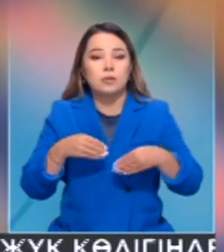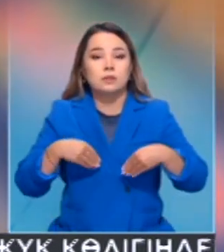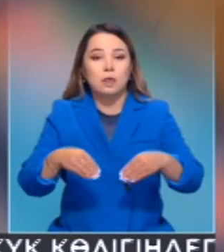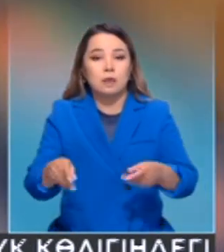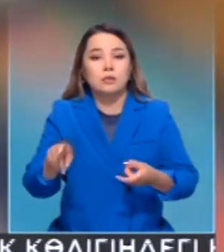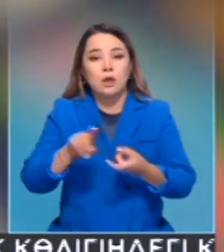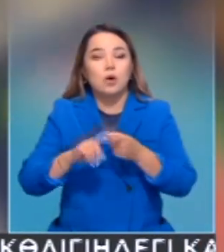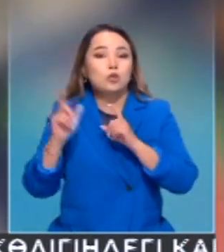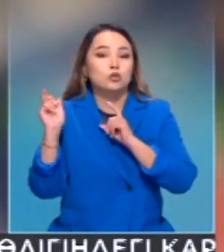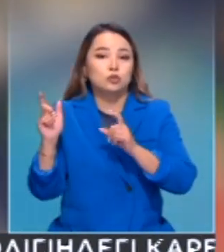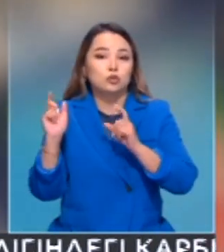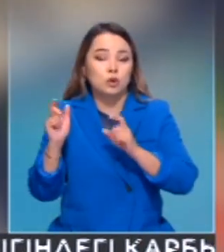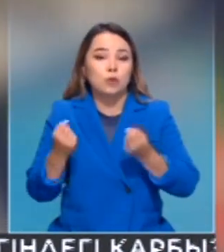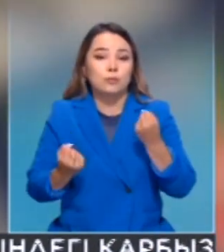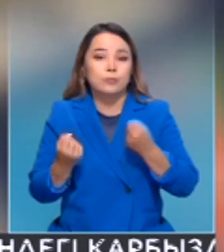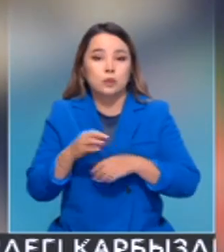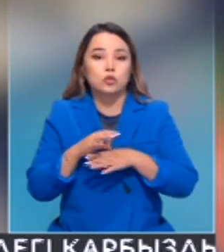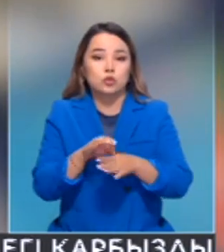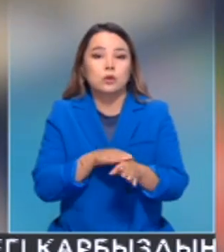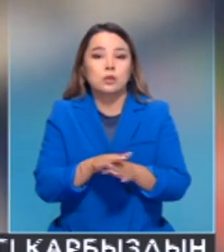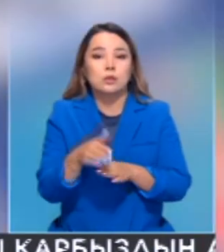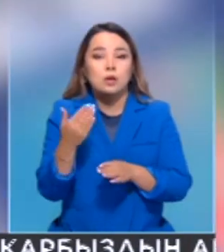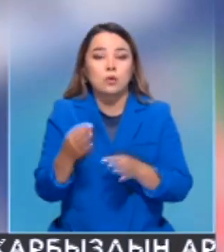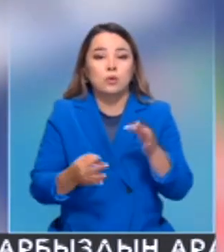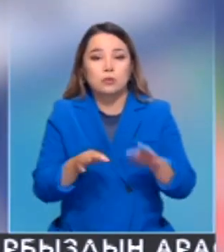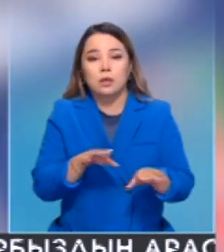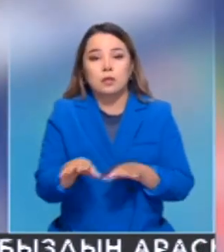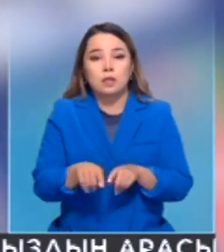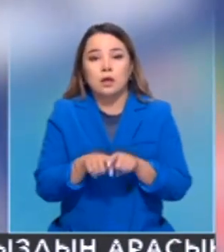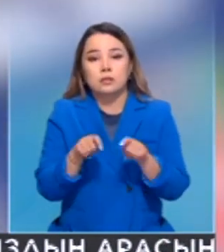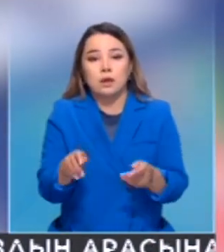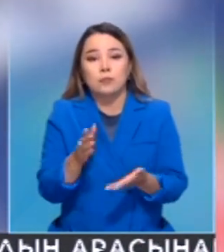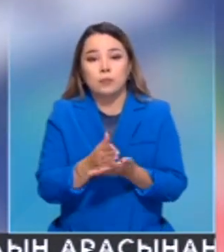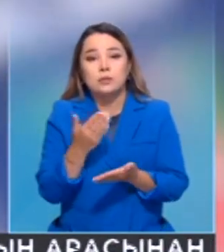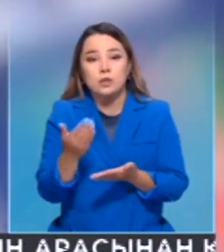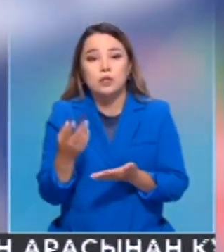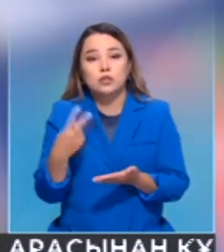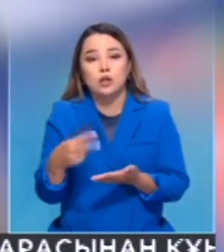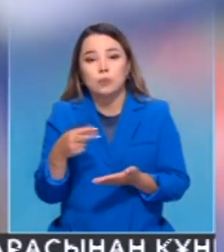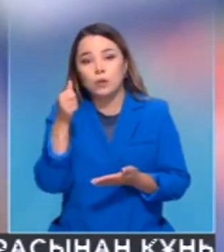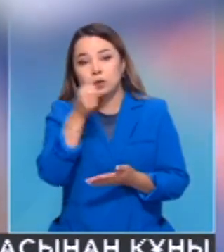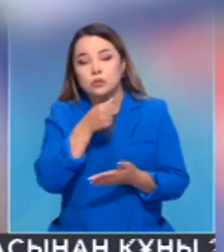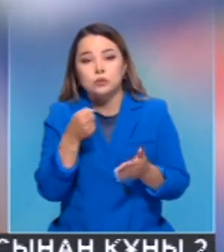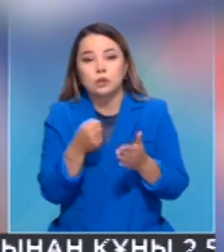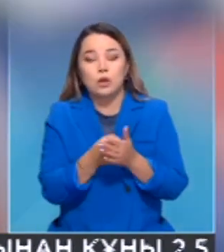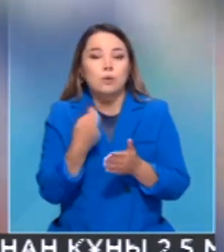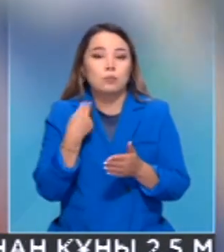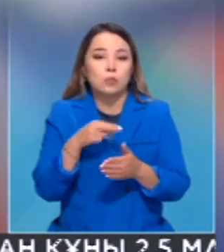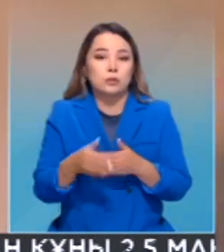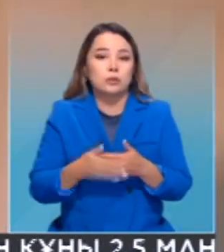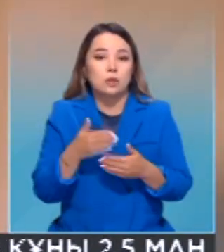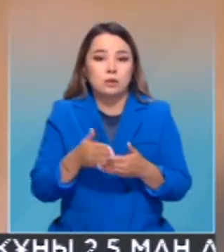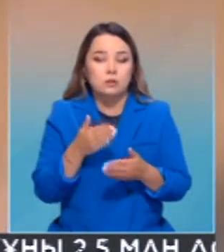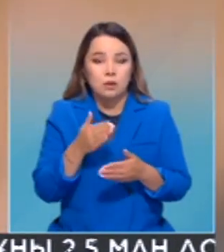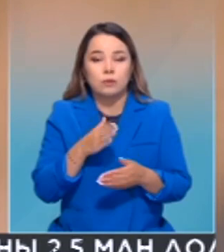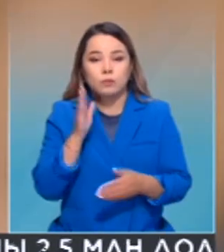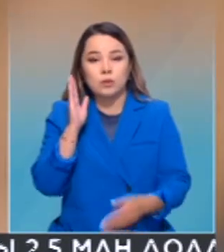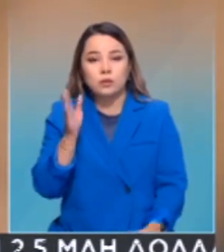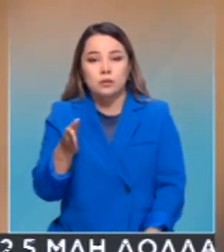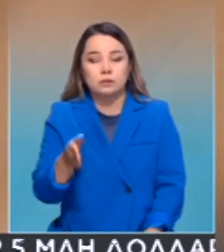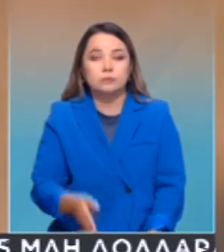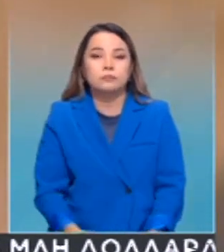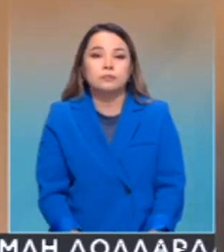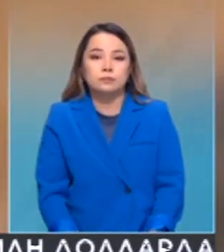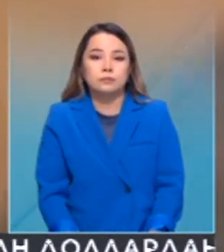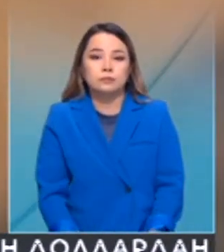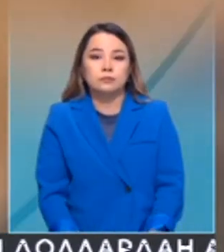өнімі тиелген жүк көлігі жүргізушісінің үстінен қылмыстық іс қозғалды. Ол 20 жылға дейін бас бостандығынан айырылуы